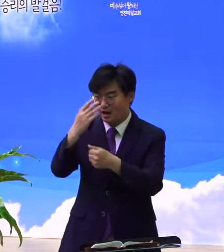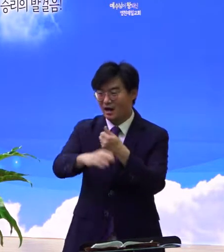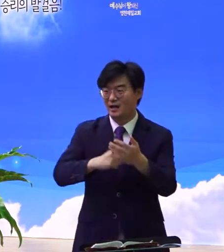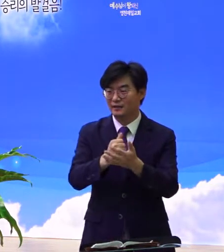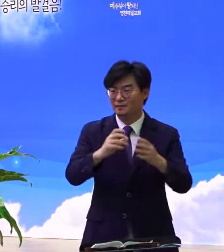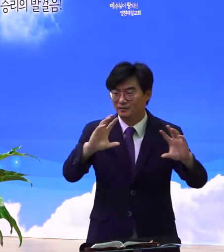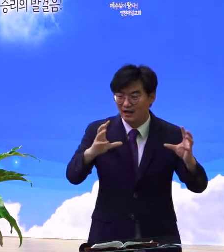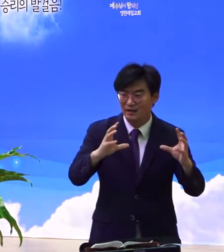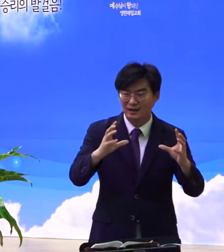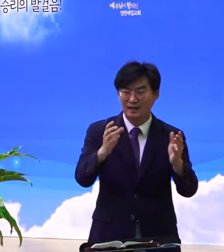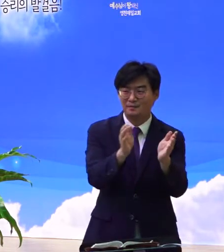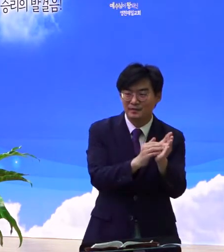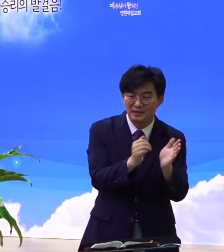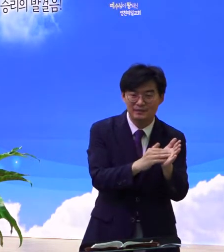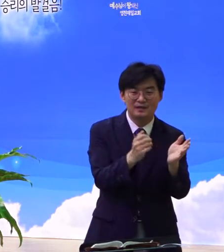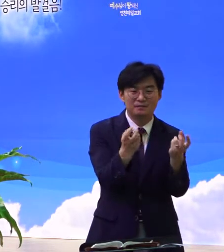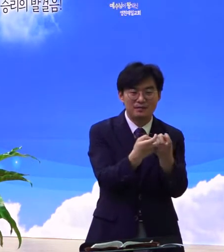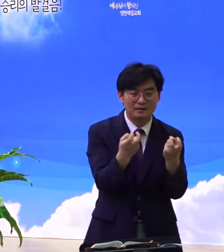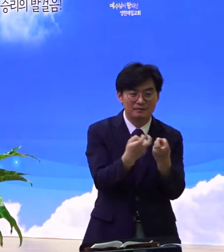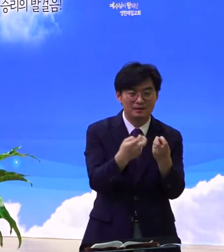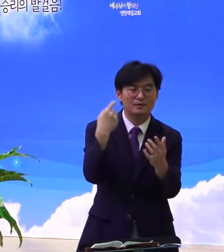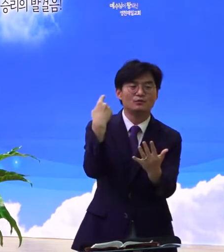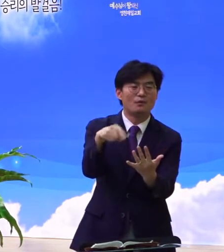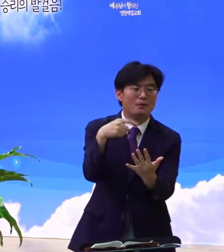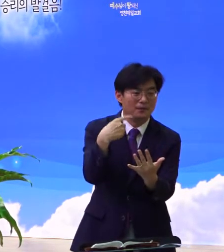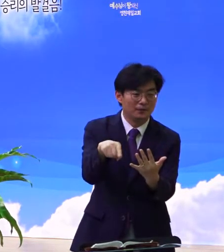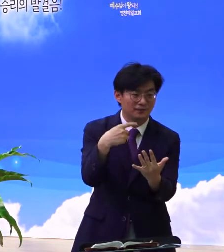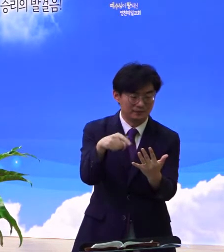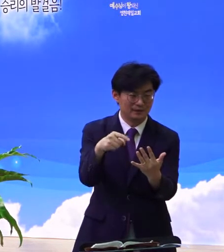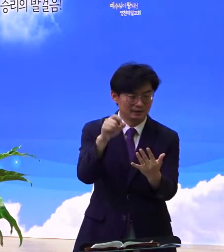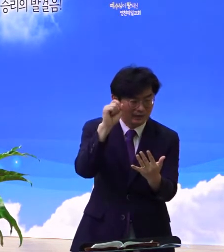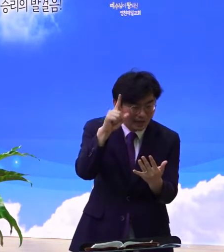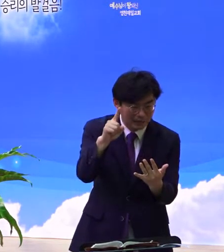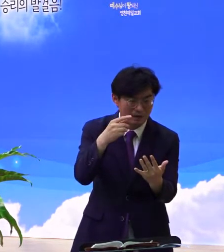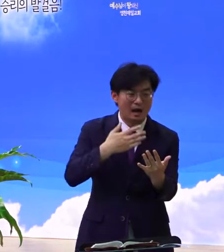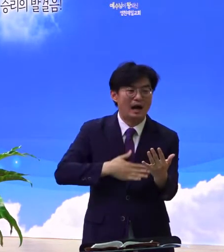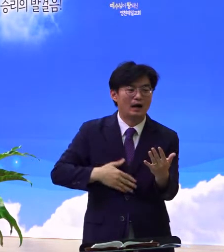그 비밀을 깨닫고 보고 알게 합니다.